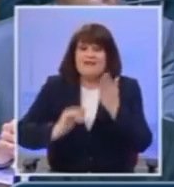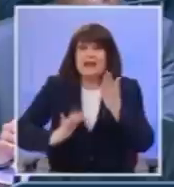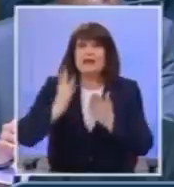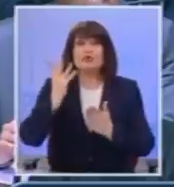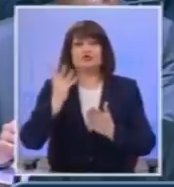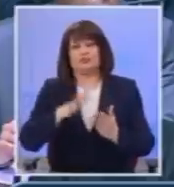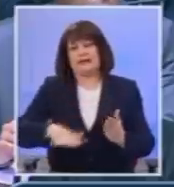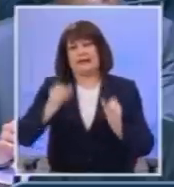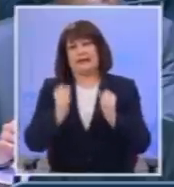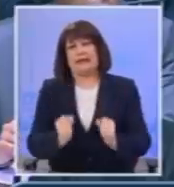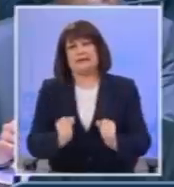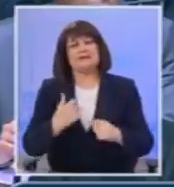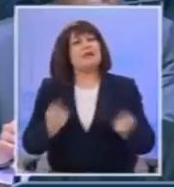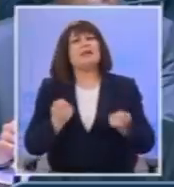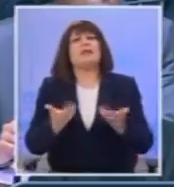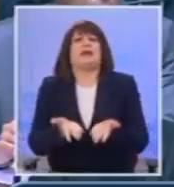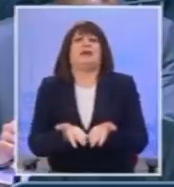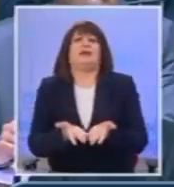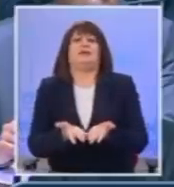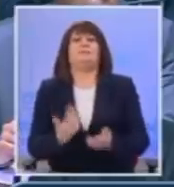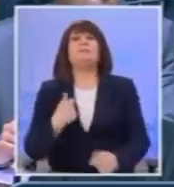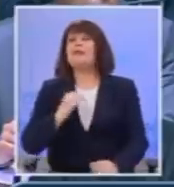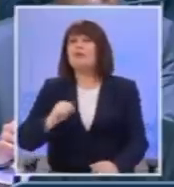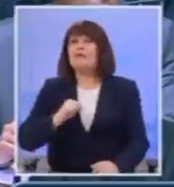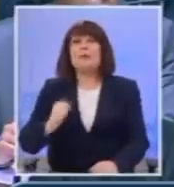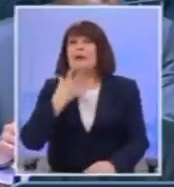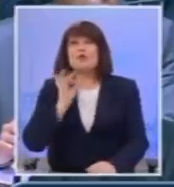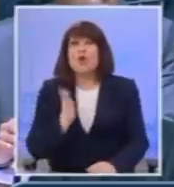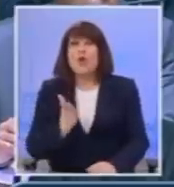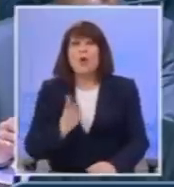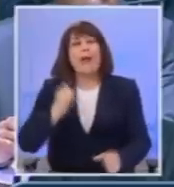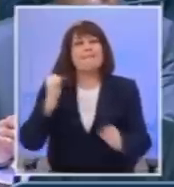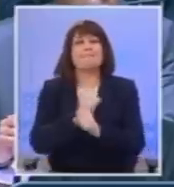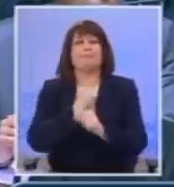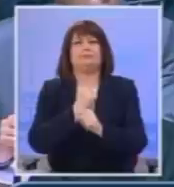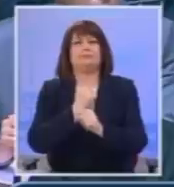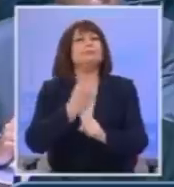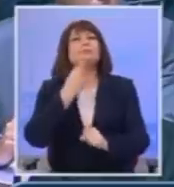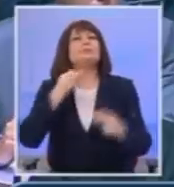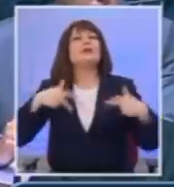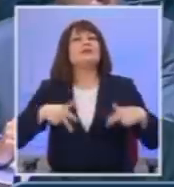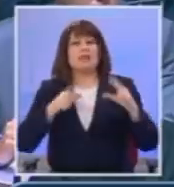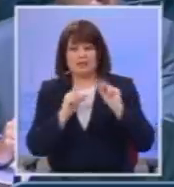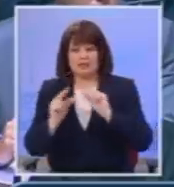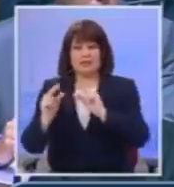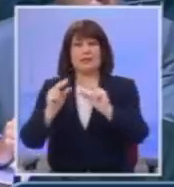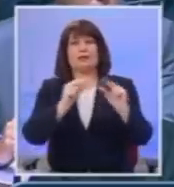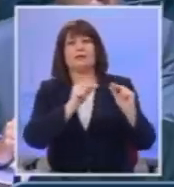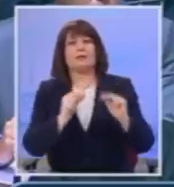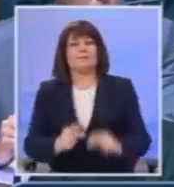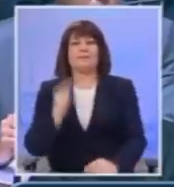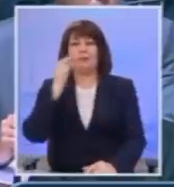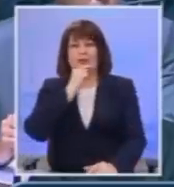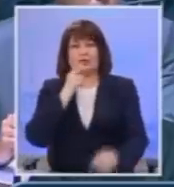κατάσταση. Και αυτό δεν γίνεται. Και φοβάμαι δεν γίνεται ηθελημένα, γιατί η κυβέρνηση δεν συζητά. Είπε ο Πρωθυπουργός